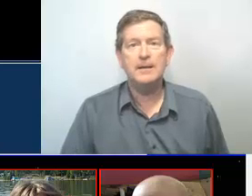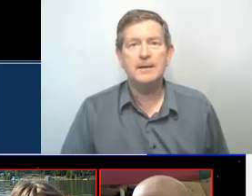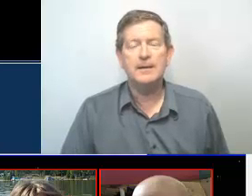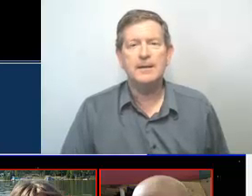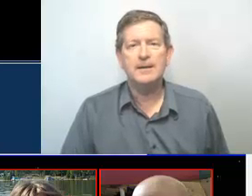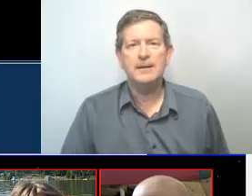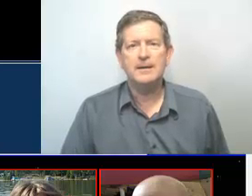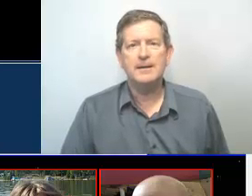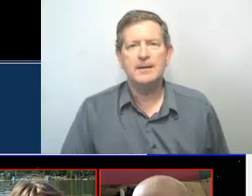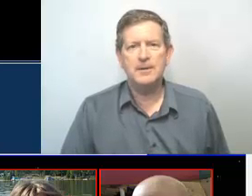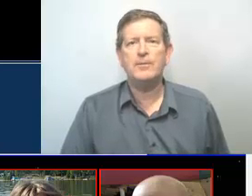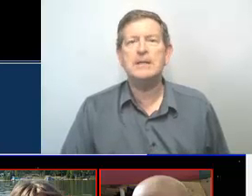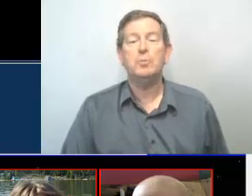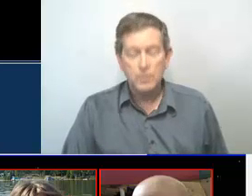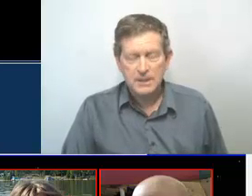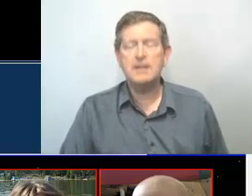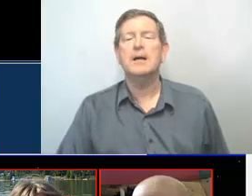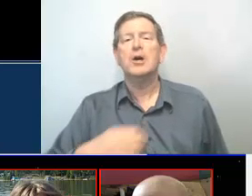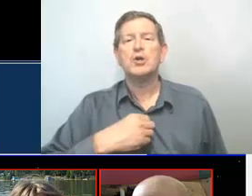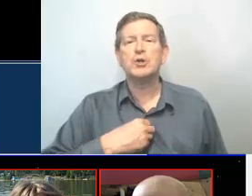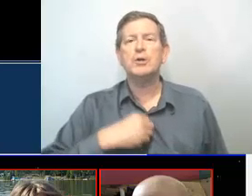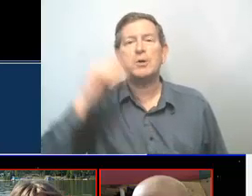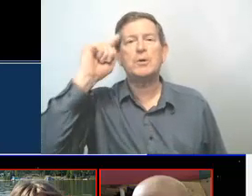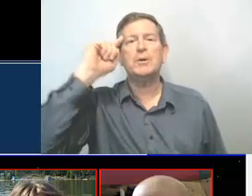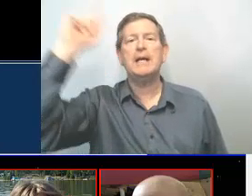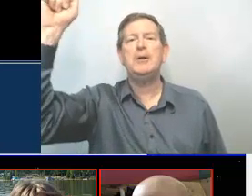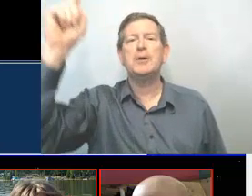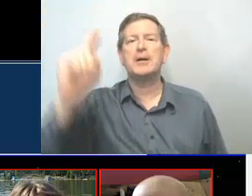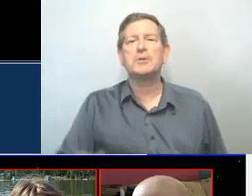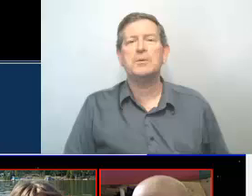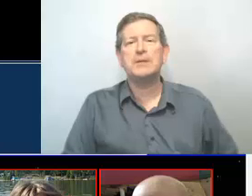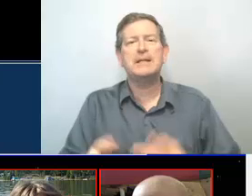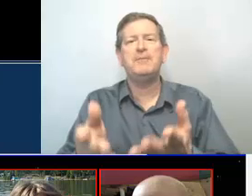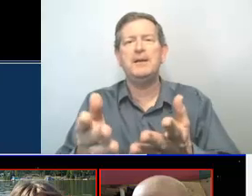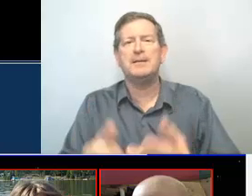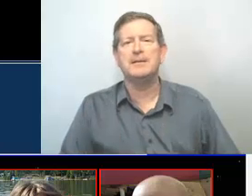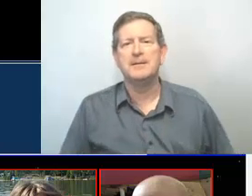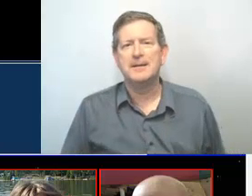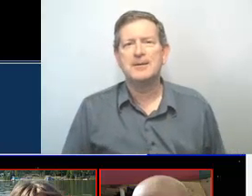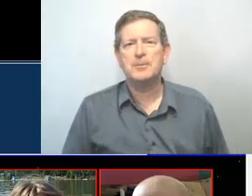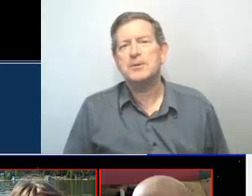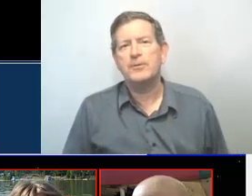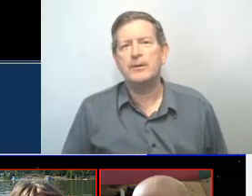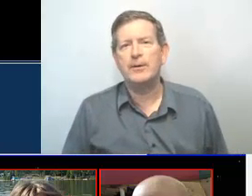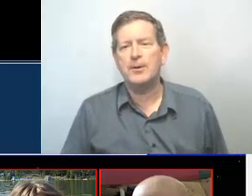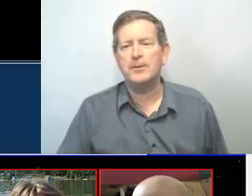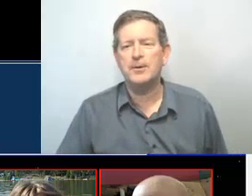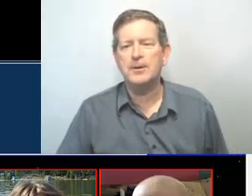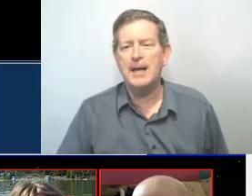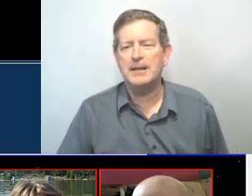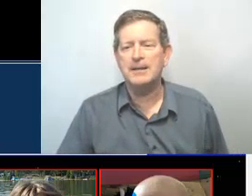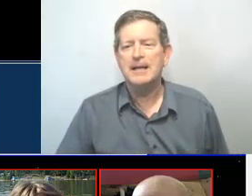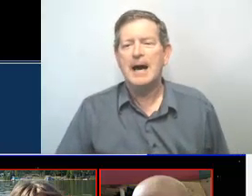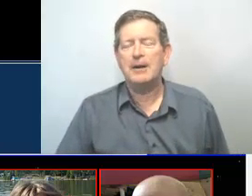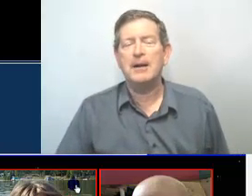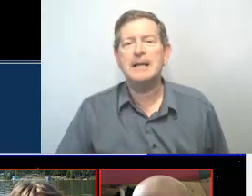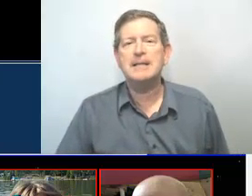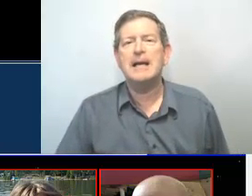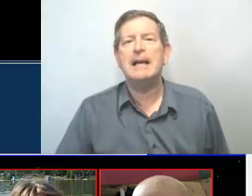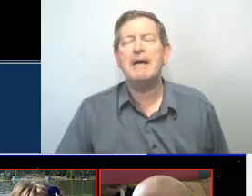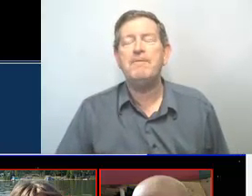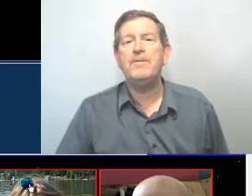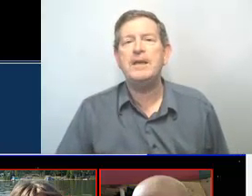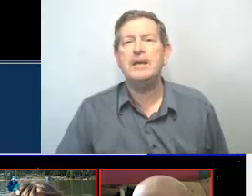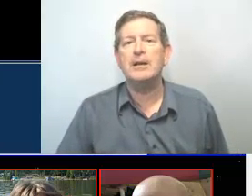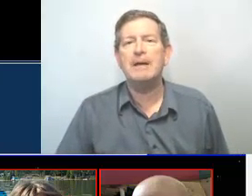Oui? Oui, vous dites, oui, je connais le garçon, c'est David. Je pense que vous devez le reconnaître. Alors